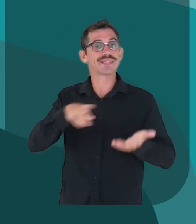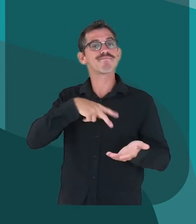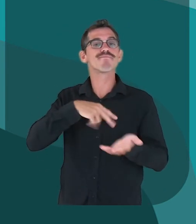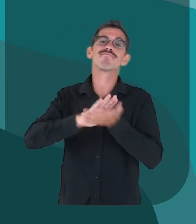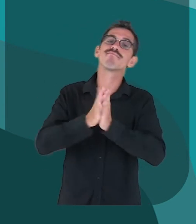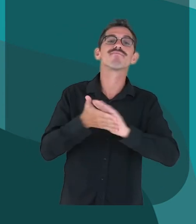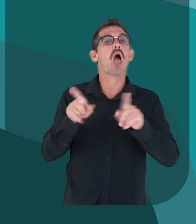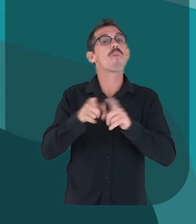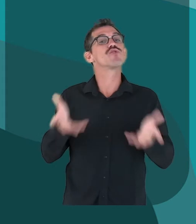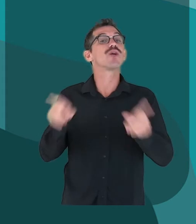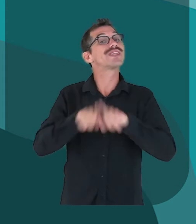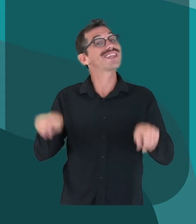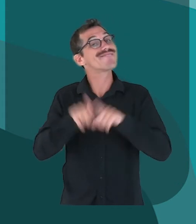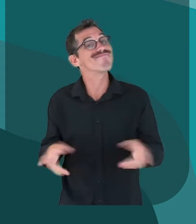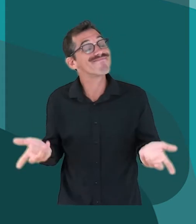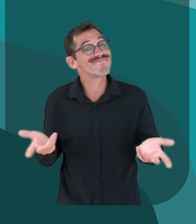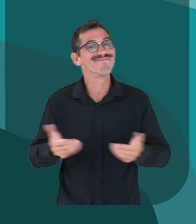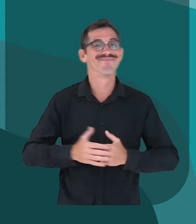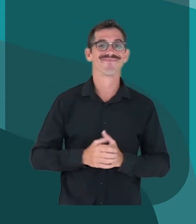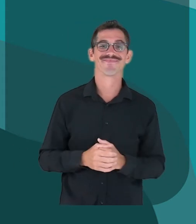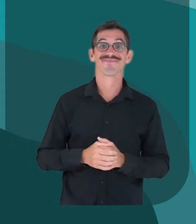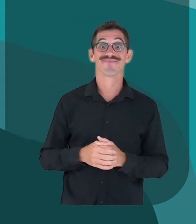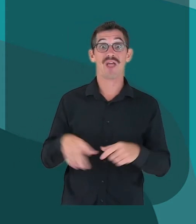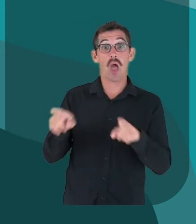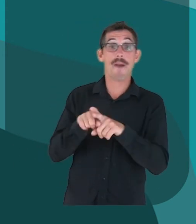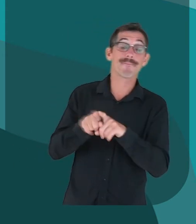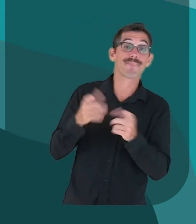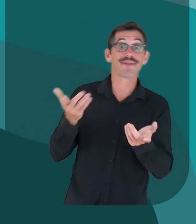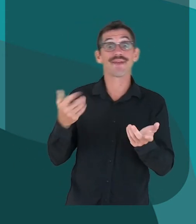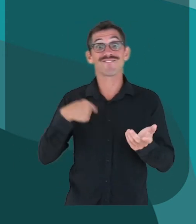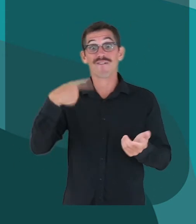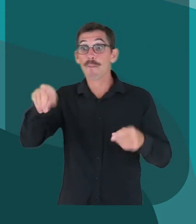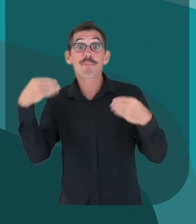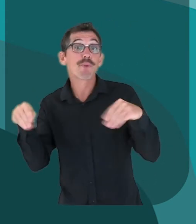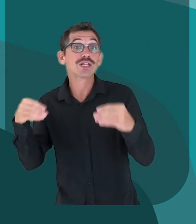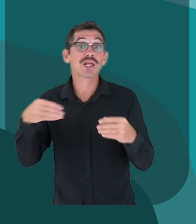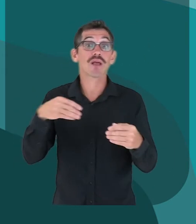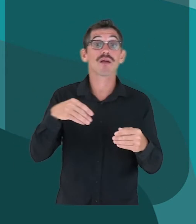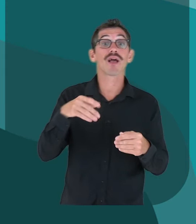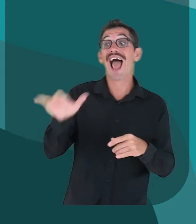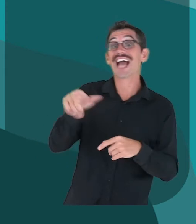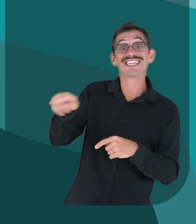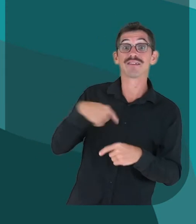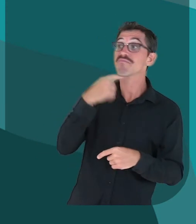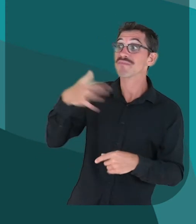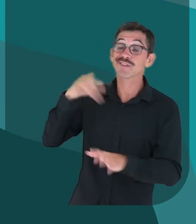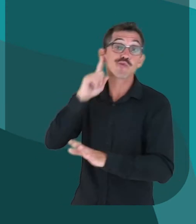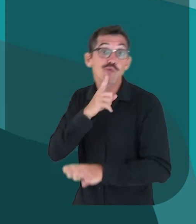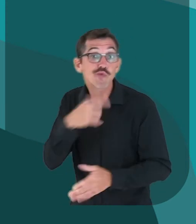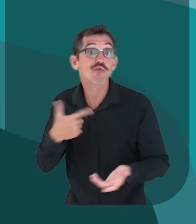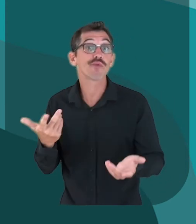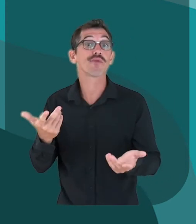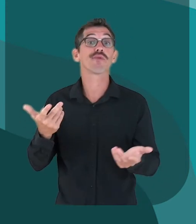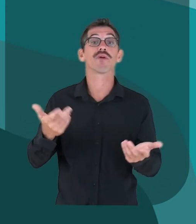c'est devenu une partie de ma routine. C'était de comme, bon, ben quand que je vais magasiner, ben tu dis au caissier,